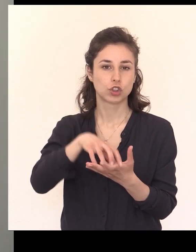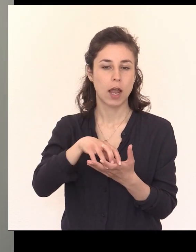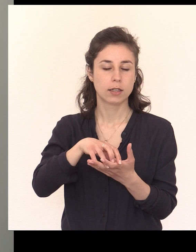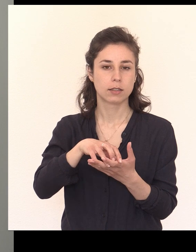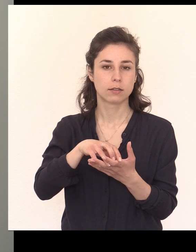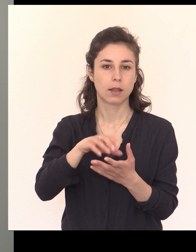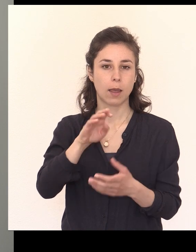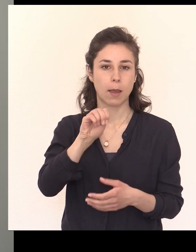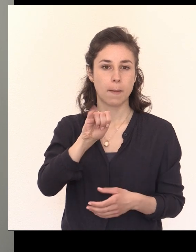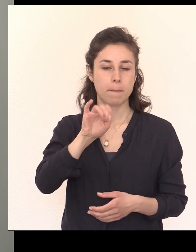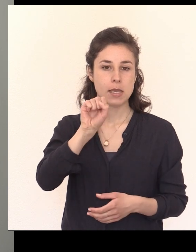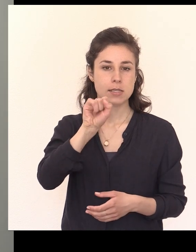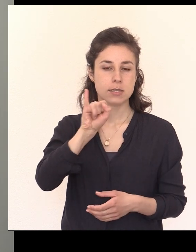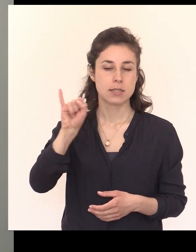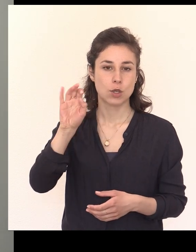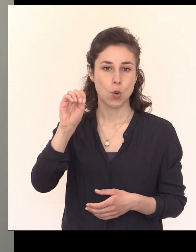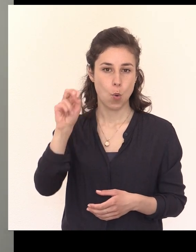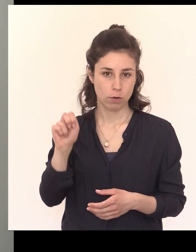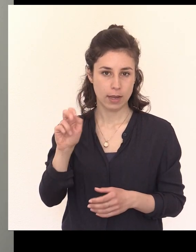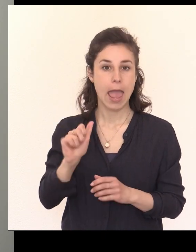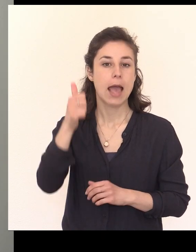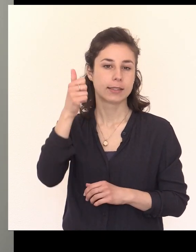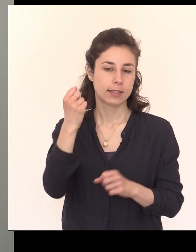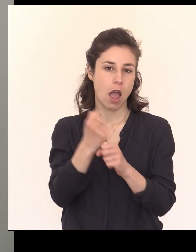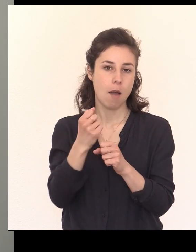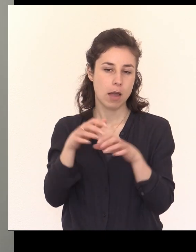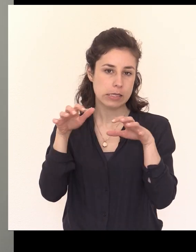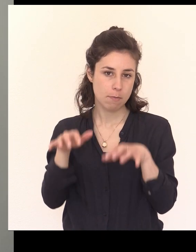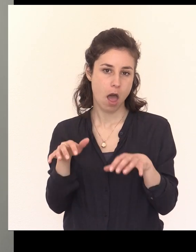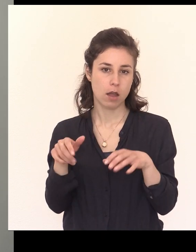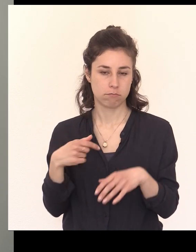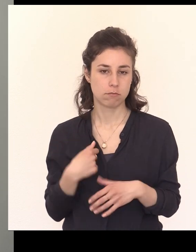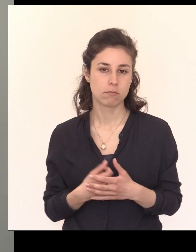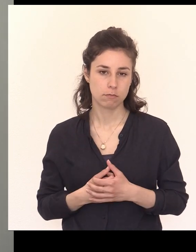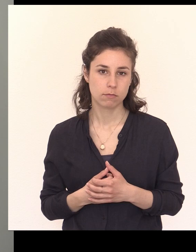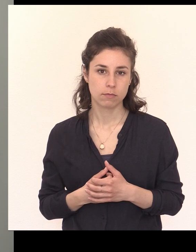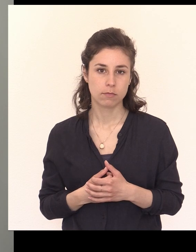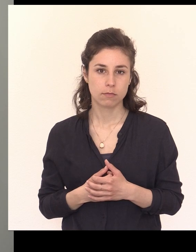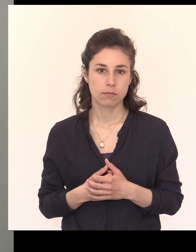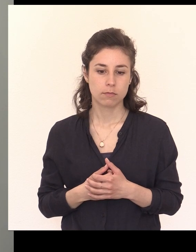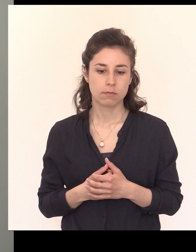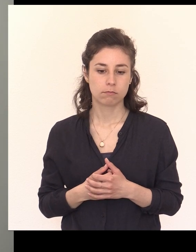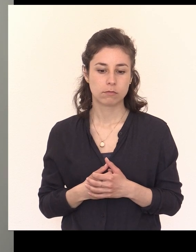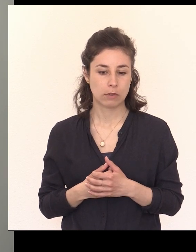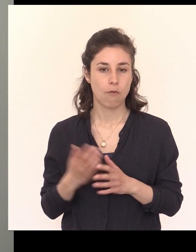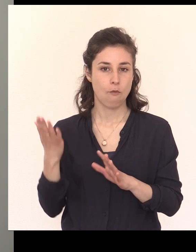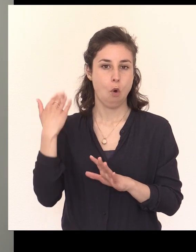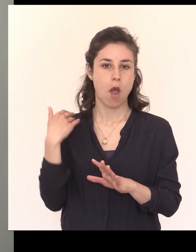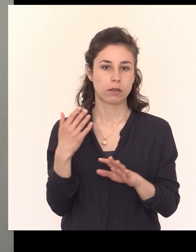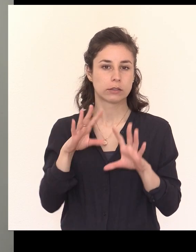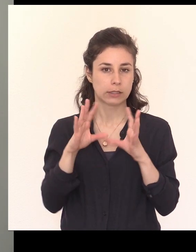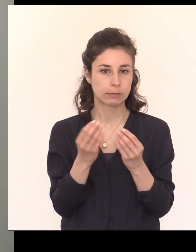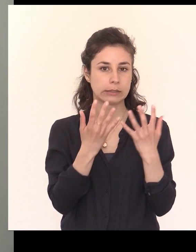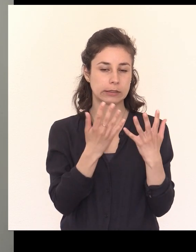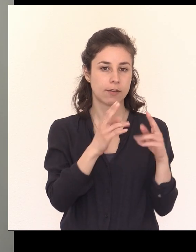auf dem ersten Arbeitsmarkt. Und ich war in 10 Werkstätten oder so.